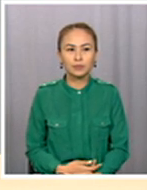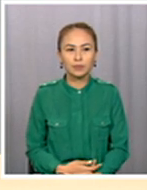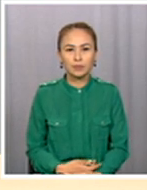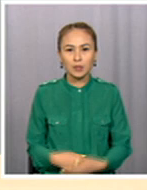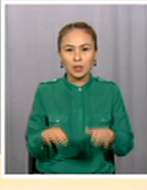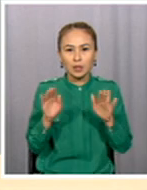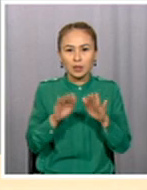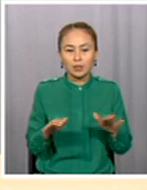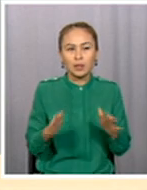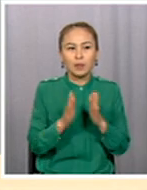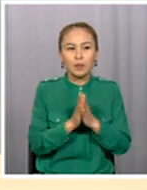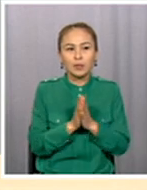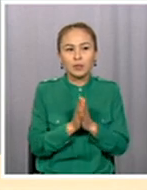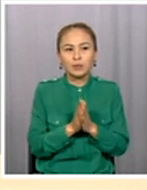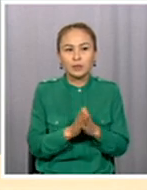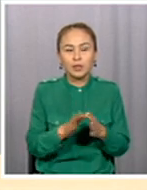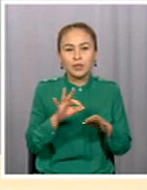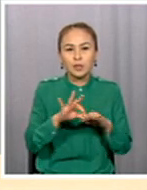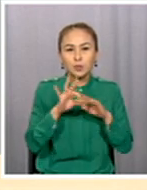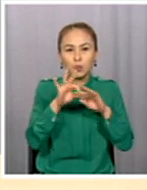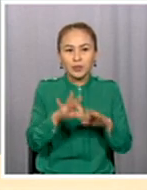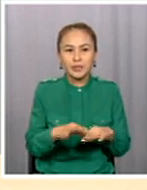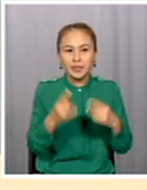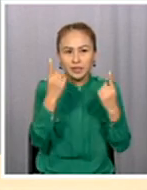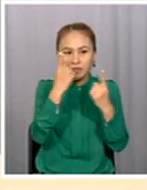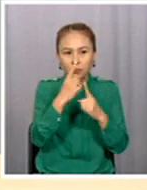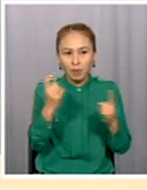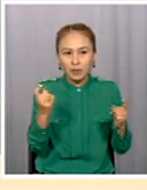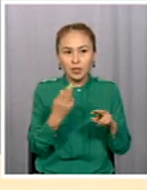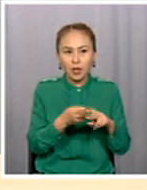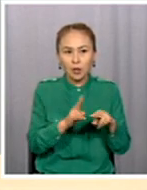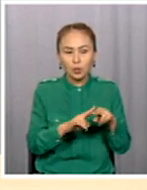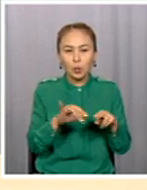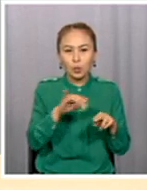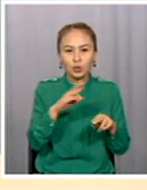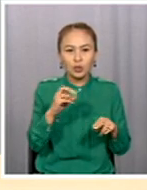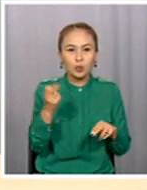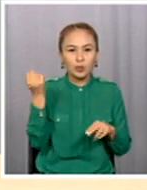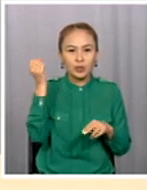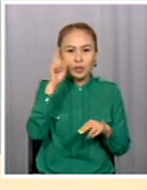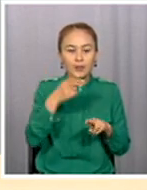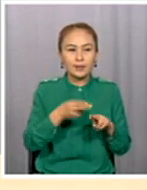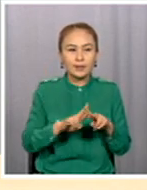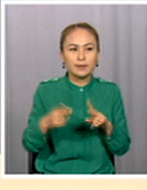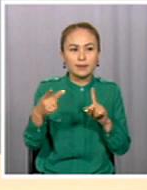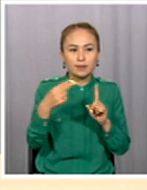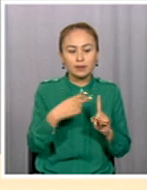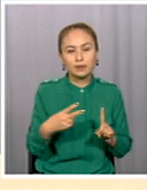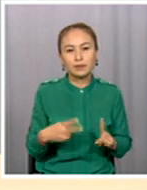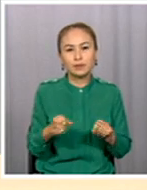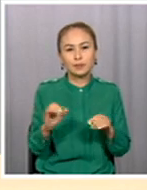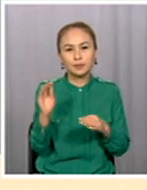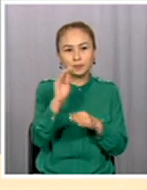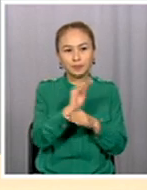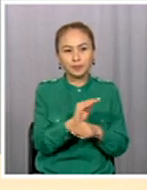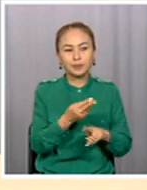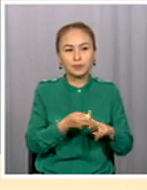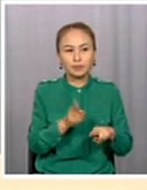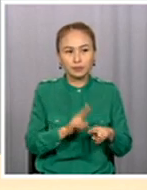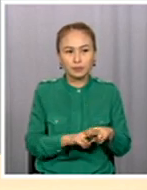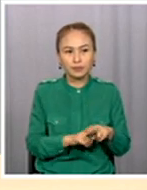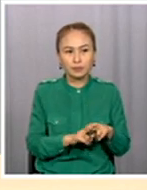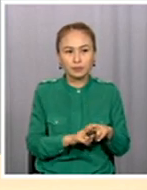Ребята, пожалуйста, используя информацию, которую вы уже узнали из текста, а также ту